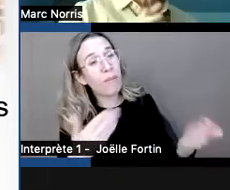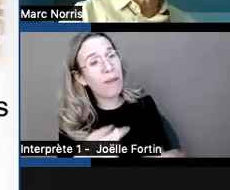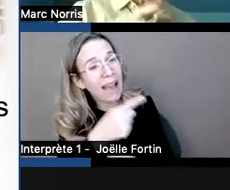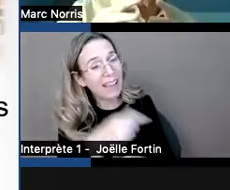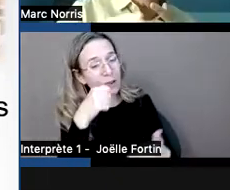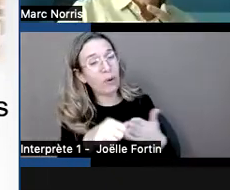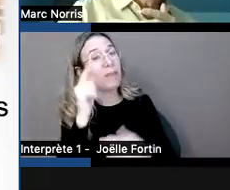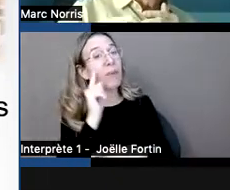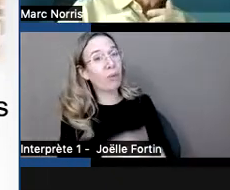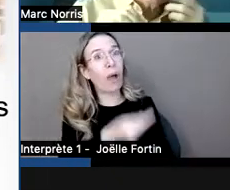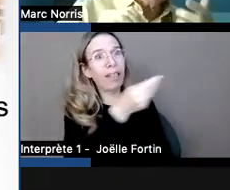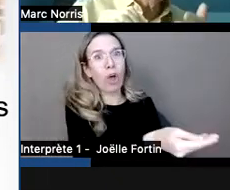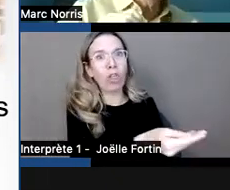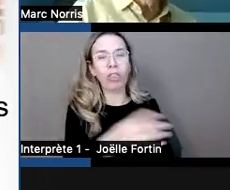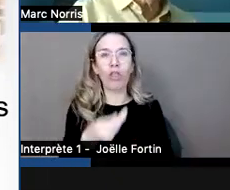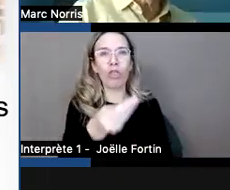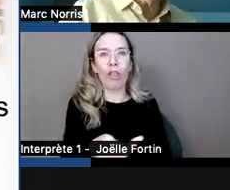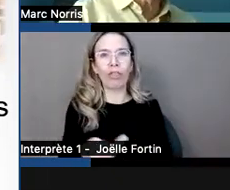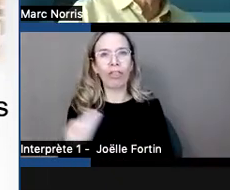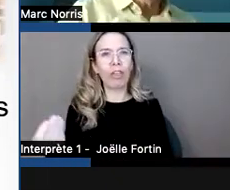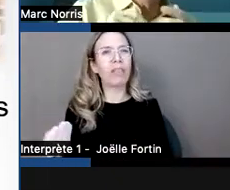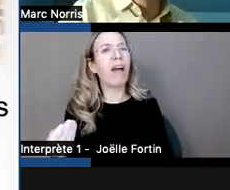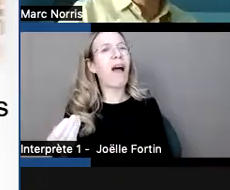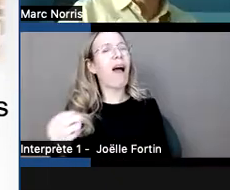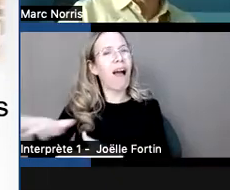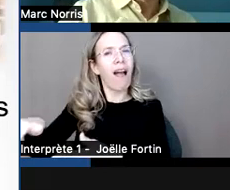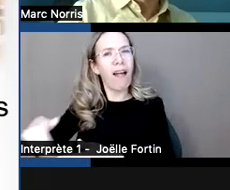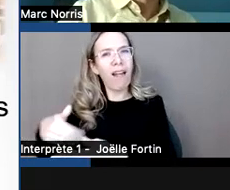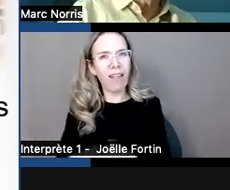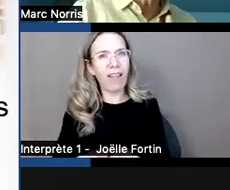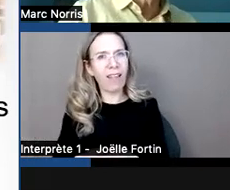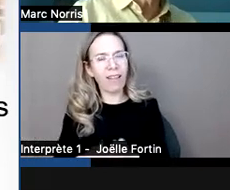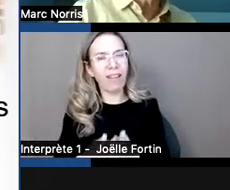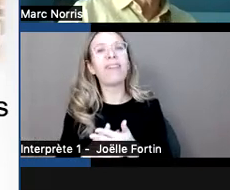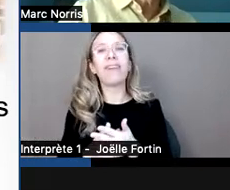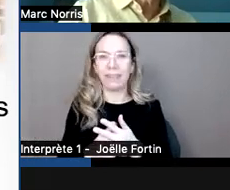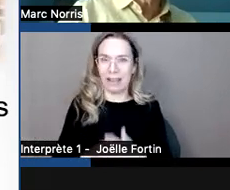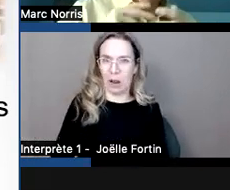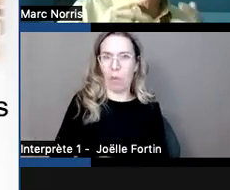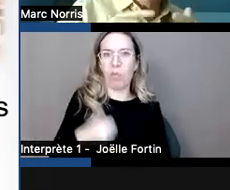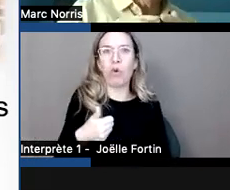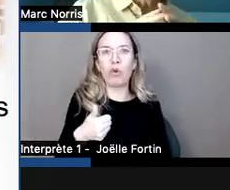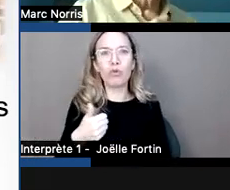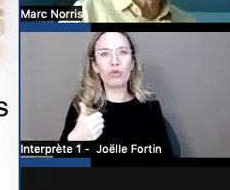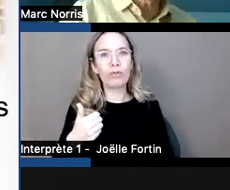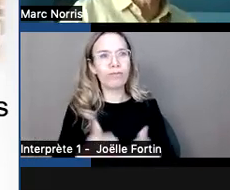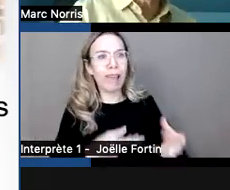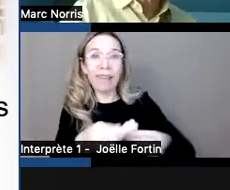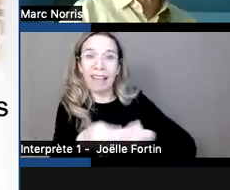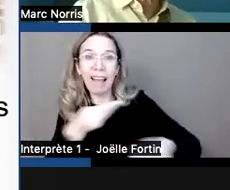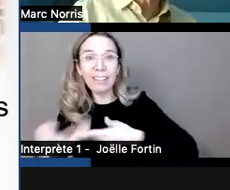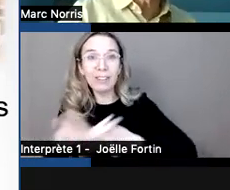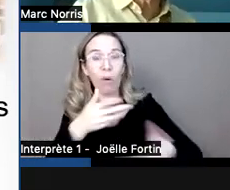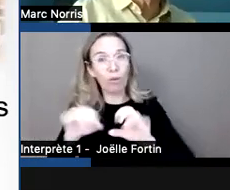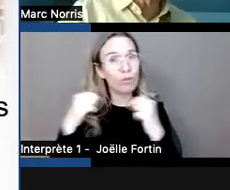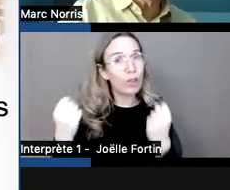pour vous. » Vous voyez, cette activité a permis d'augmenter ses interactions sociales,